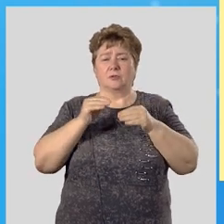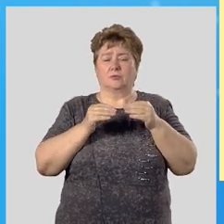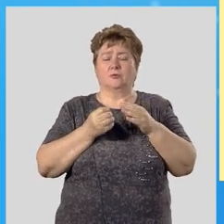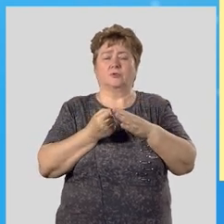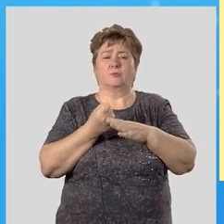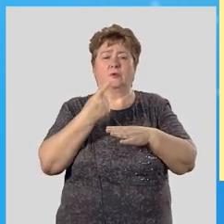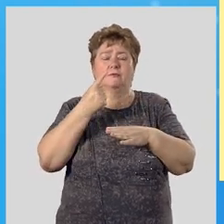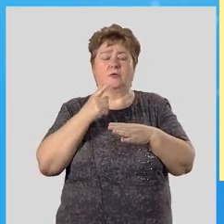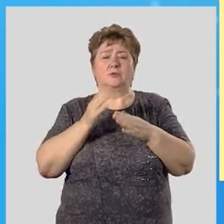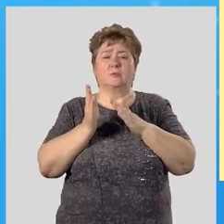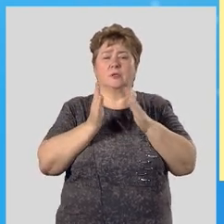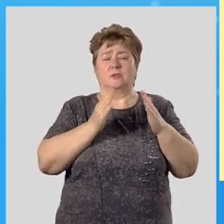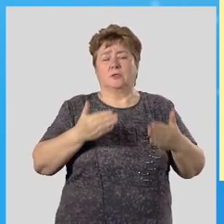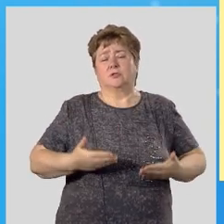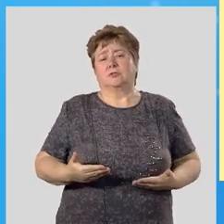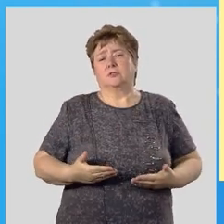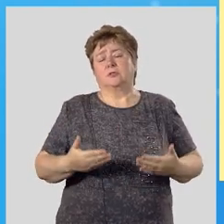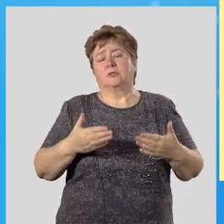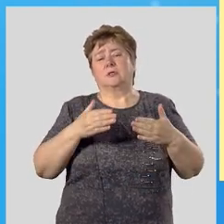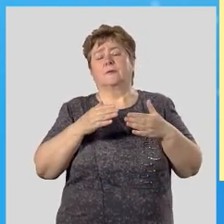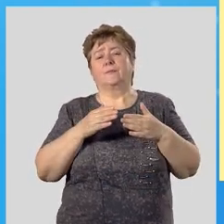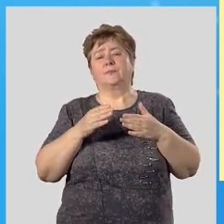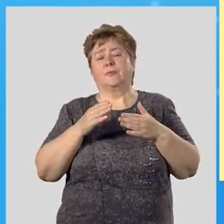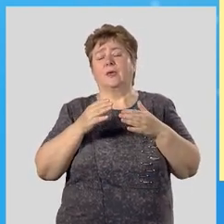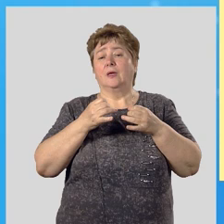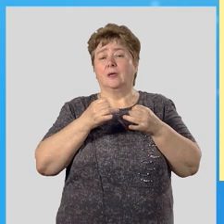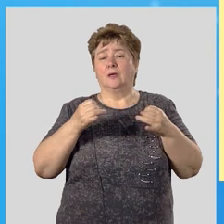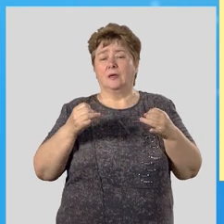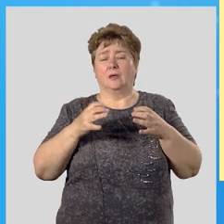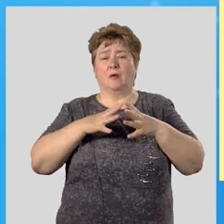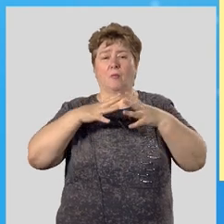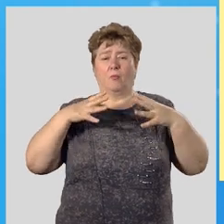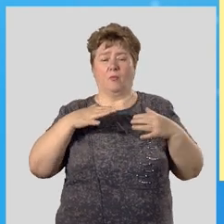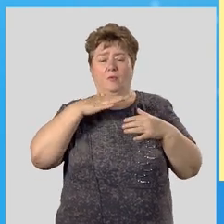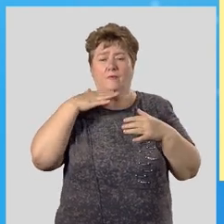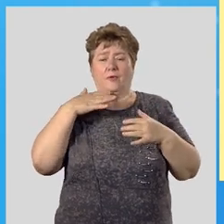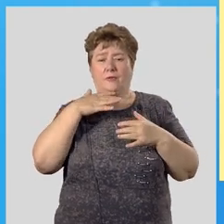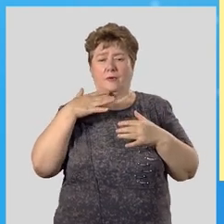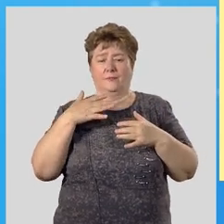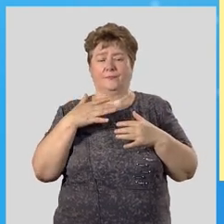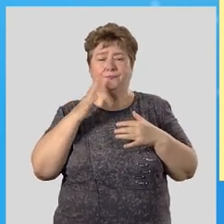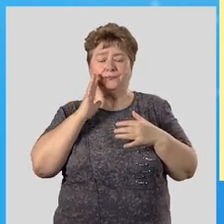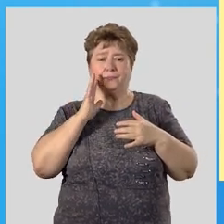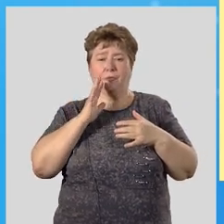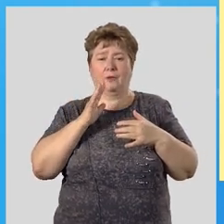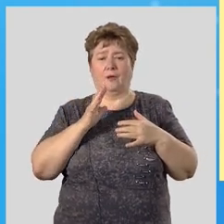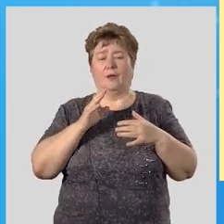образующиеся в процессе жизнедеятельности и избыток воды.